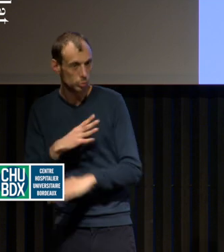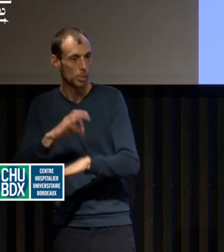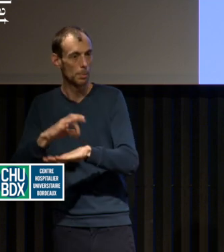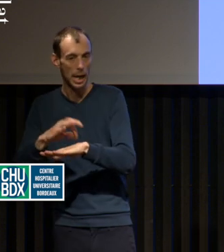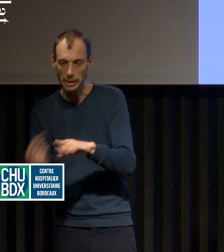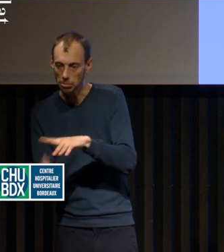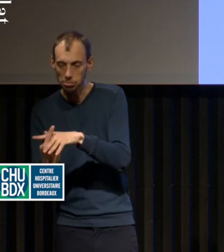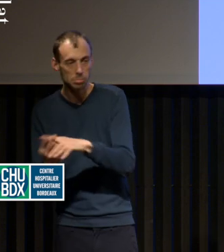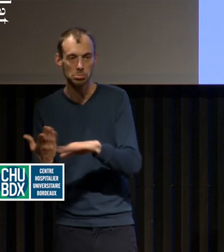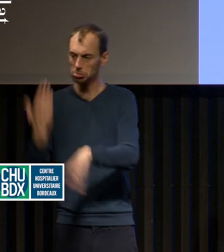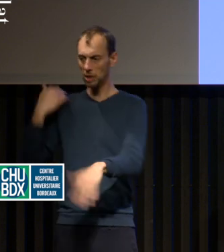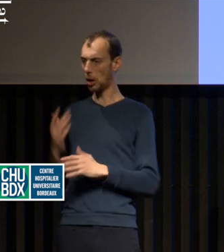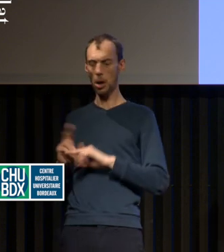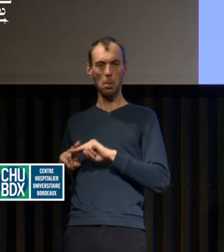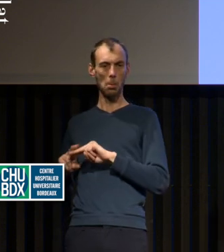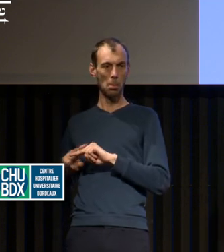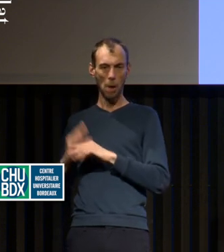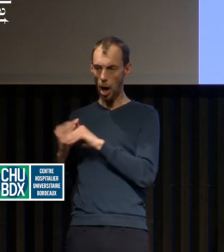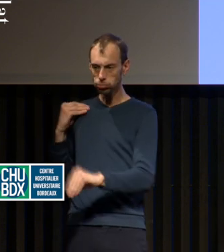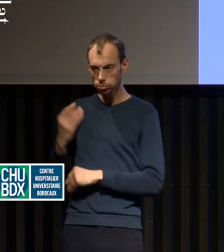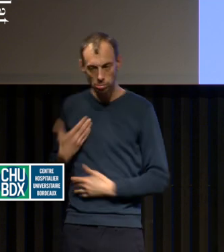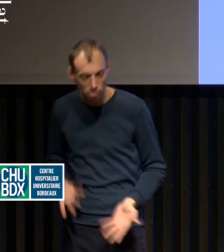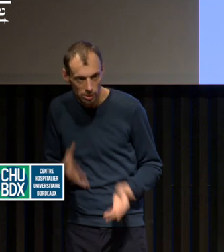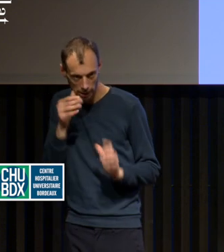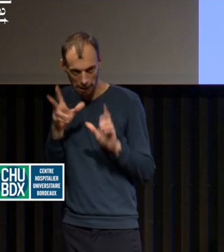qu'on ne voyait pas ou qu'on ne connaissait pas jadis.